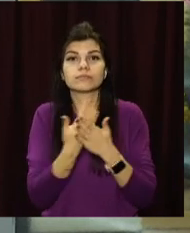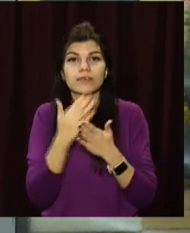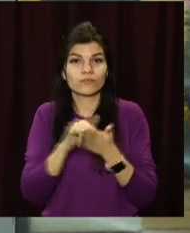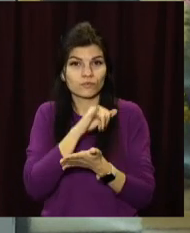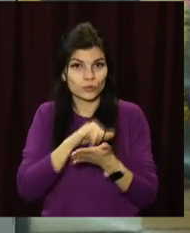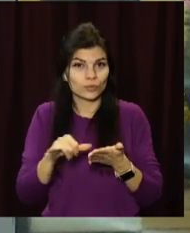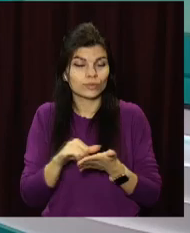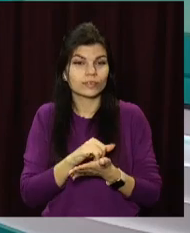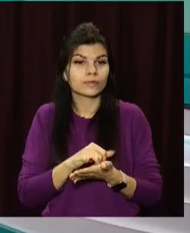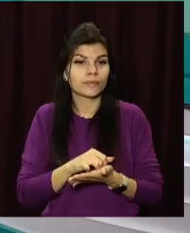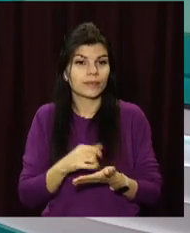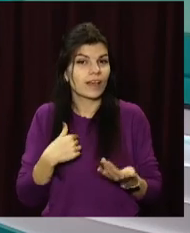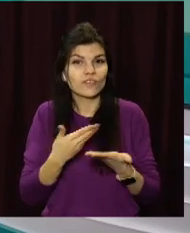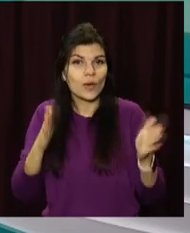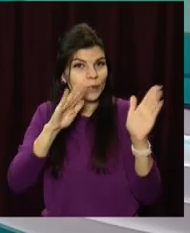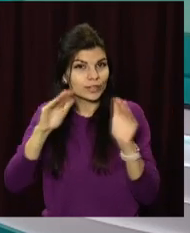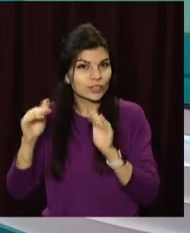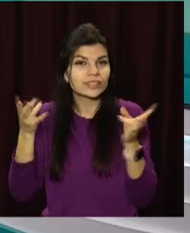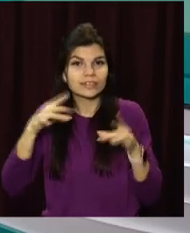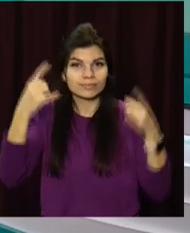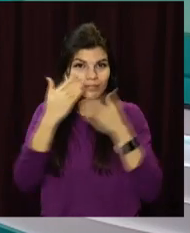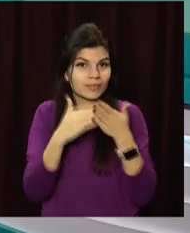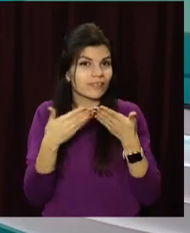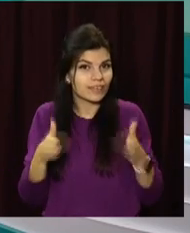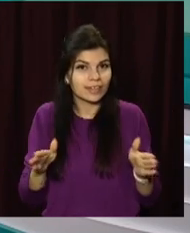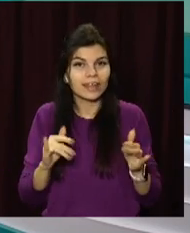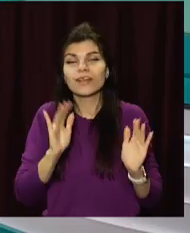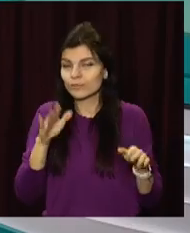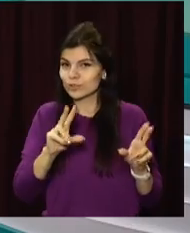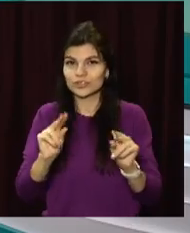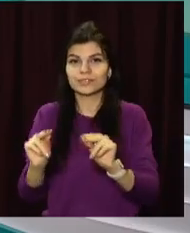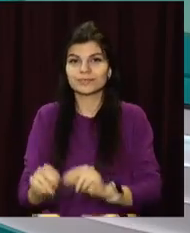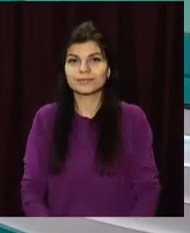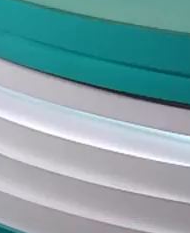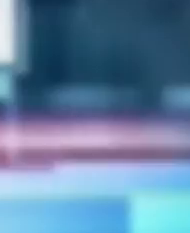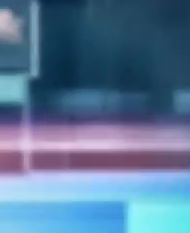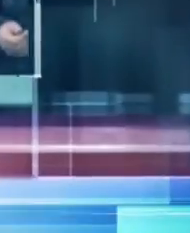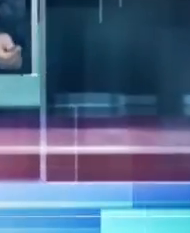та на YouTube-каналі. А я з вами прощаюся, залишайтеся з відкритим і нехай щастить!